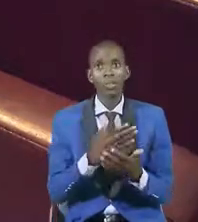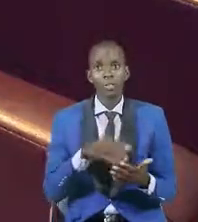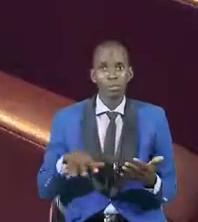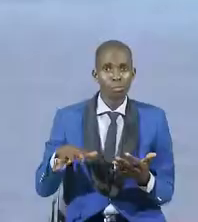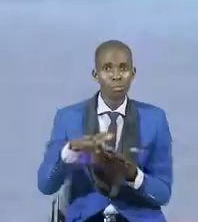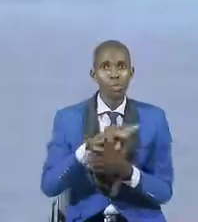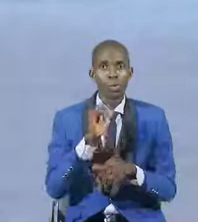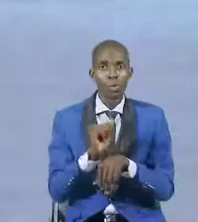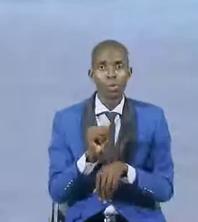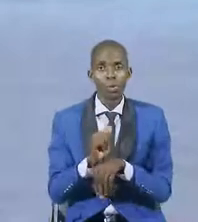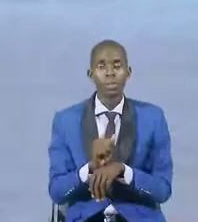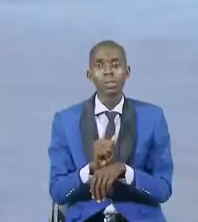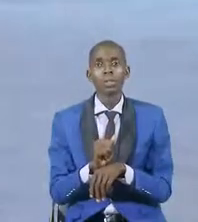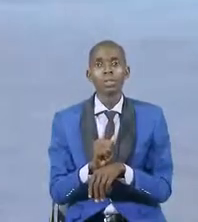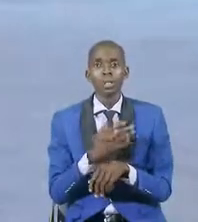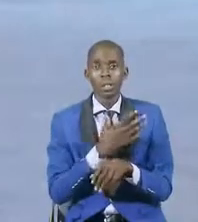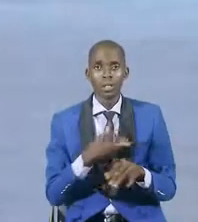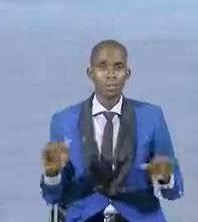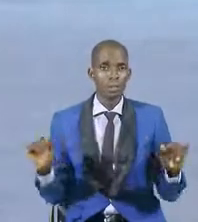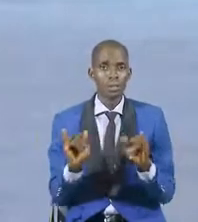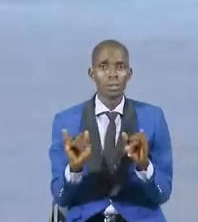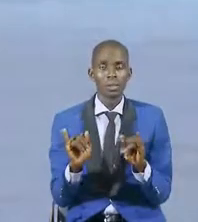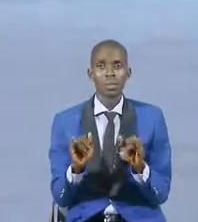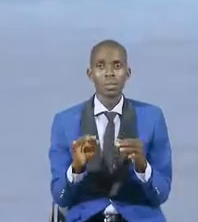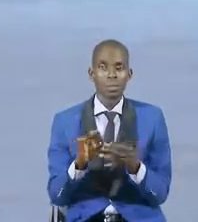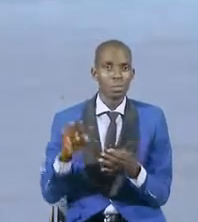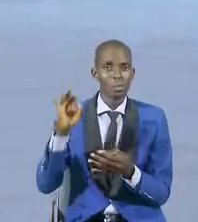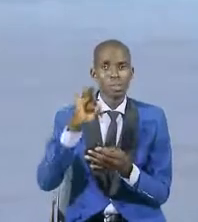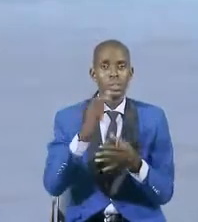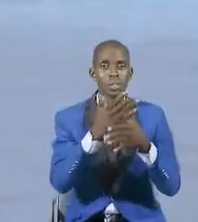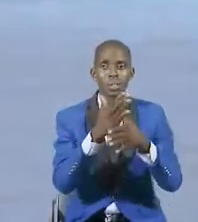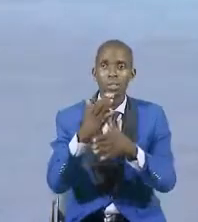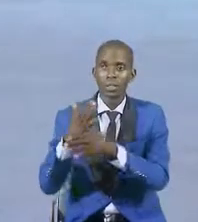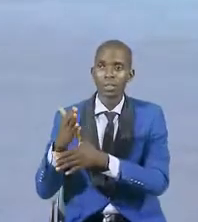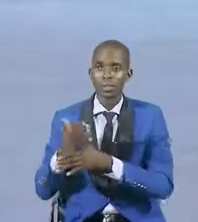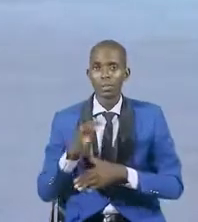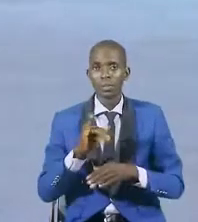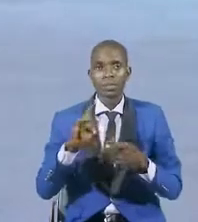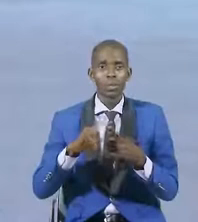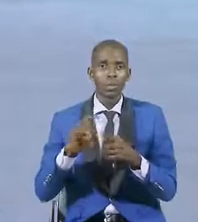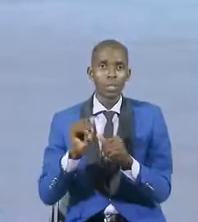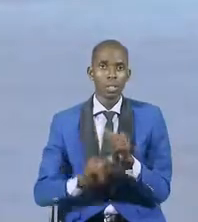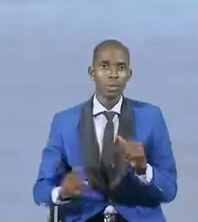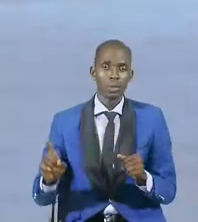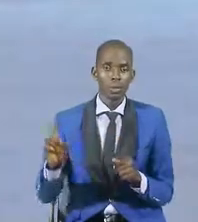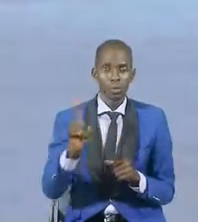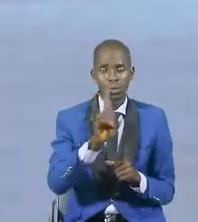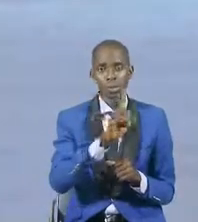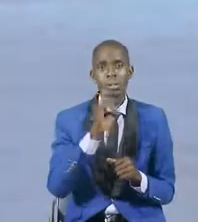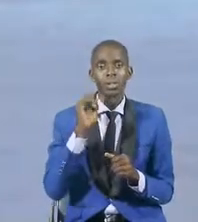opère toutes ces choses, les distribuant à chacun en particulier comme il